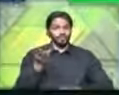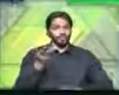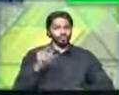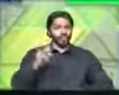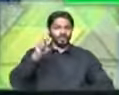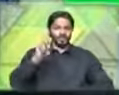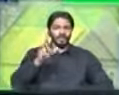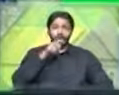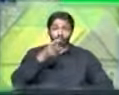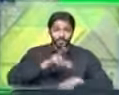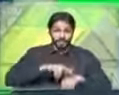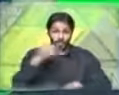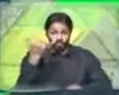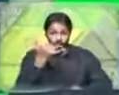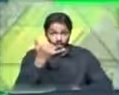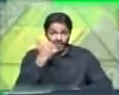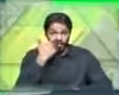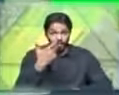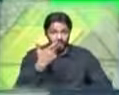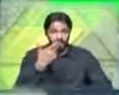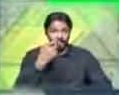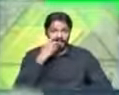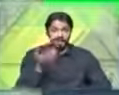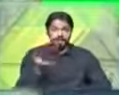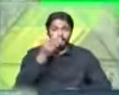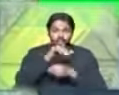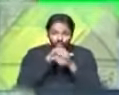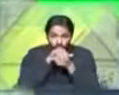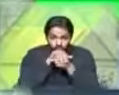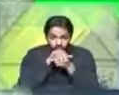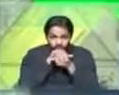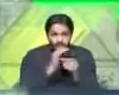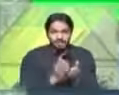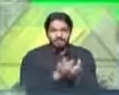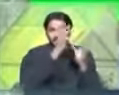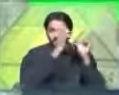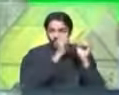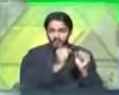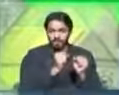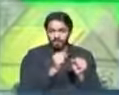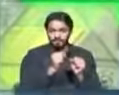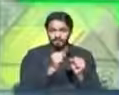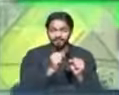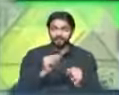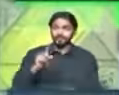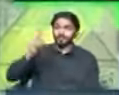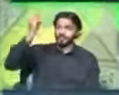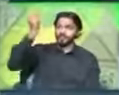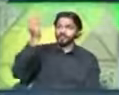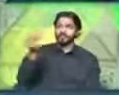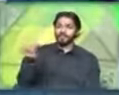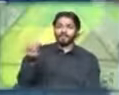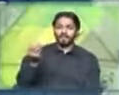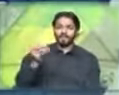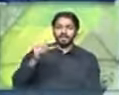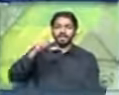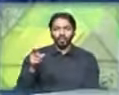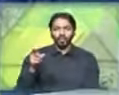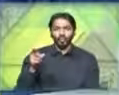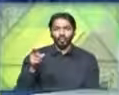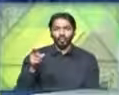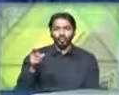أنبه أيضا إلى أن سليمان على نبينا عليه الصلاة والسلام كان عطية ووهبا من الله